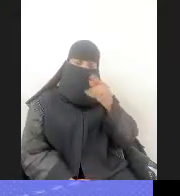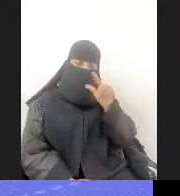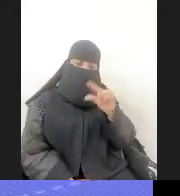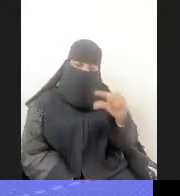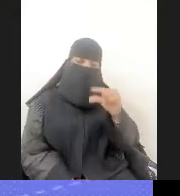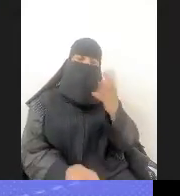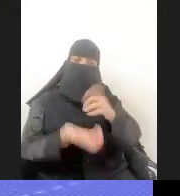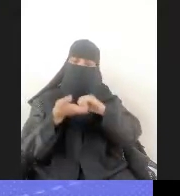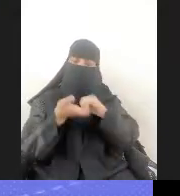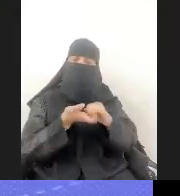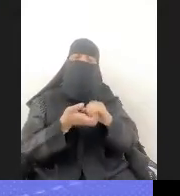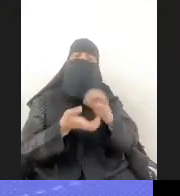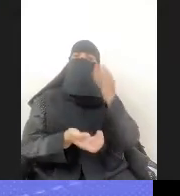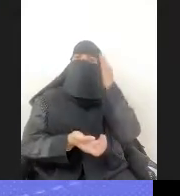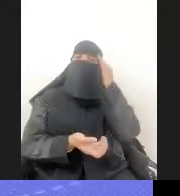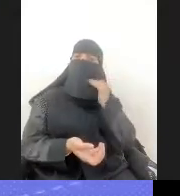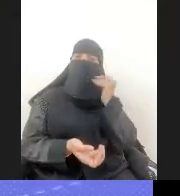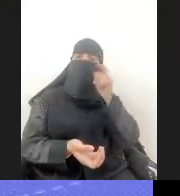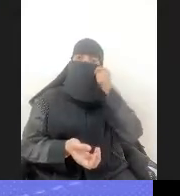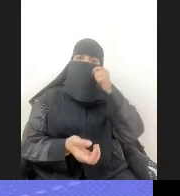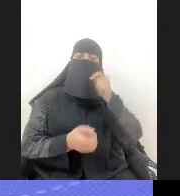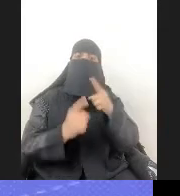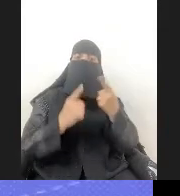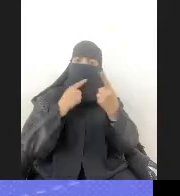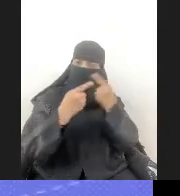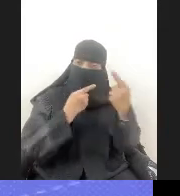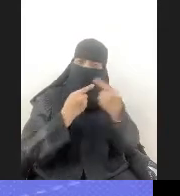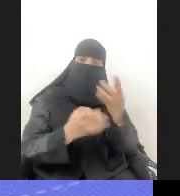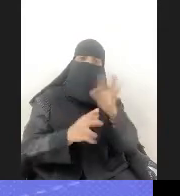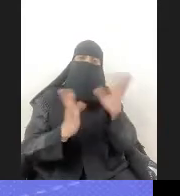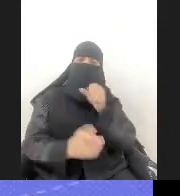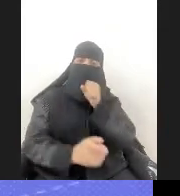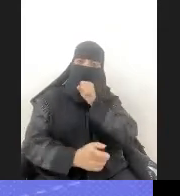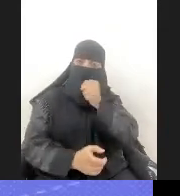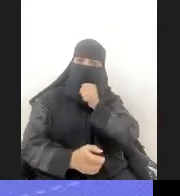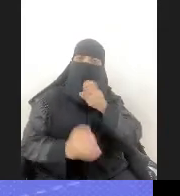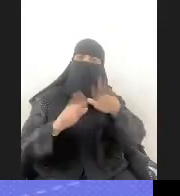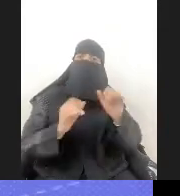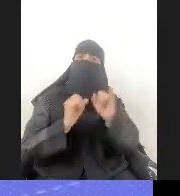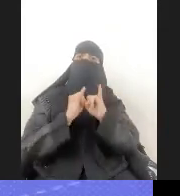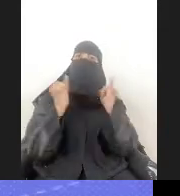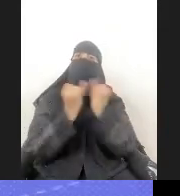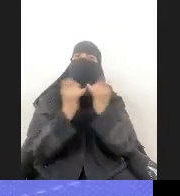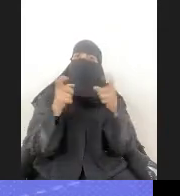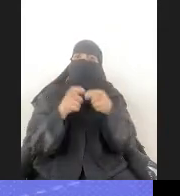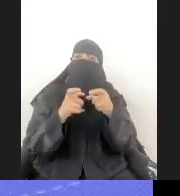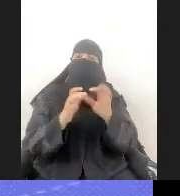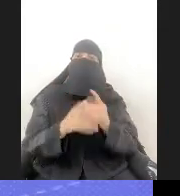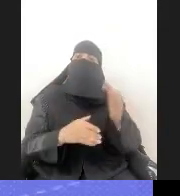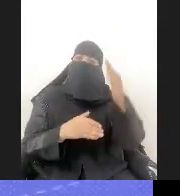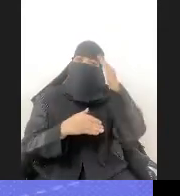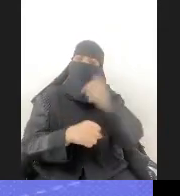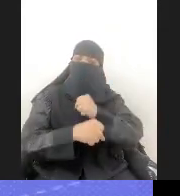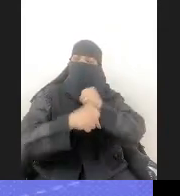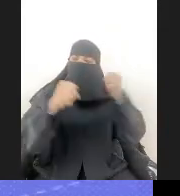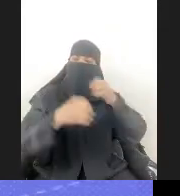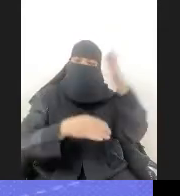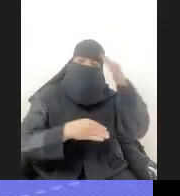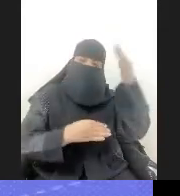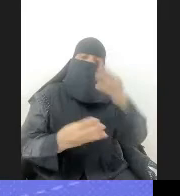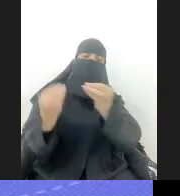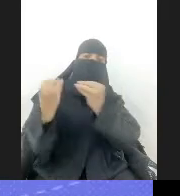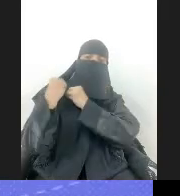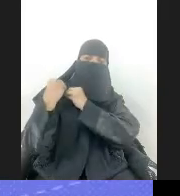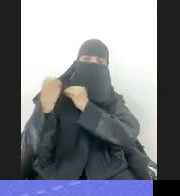مدراء جلسات الحوار، وإلى كافة المتحدثين في هذا الملتقى. وعظيم الشكر وجزيل الامتنان إلى هذا